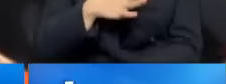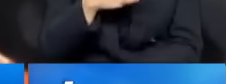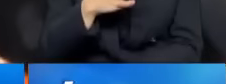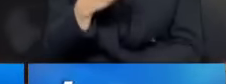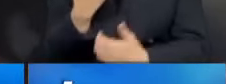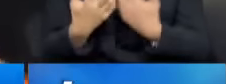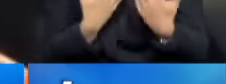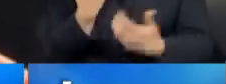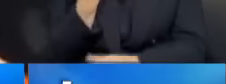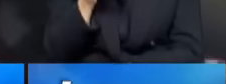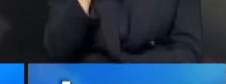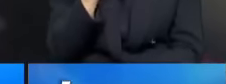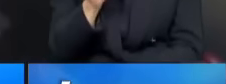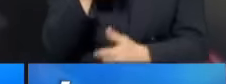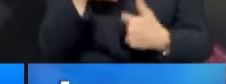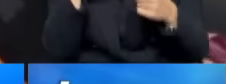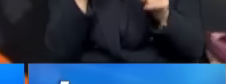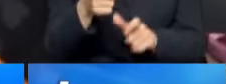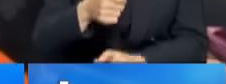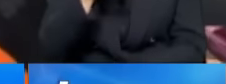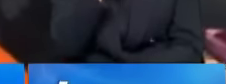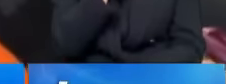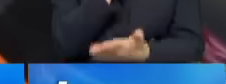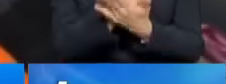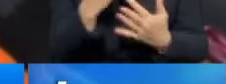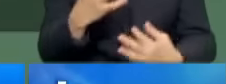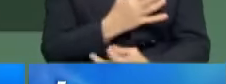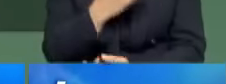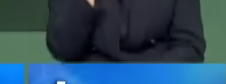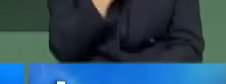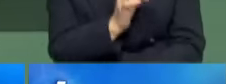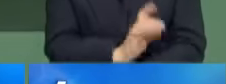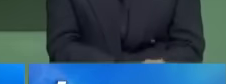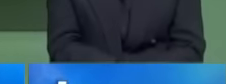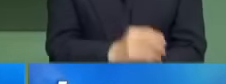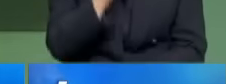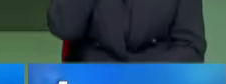heves etmemeliyiz Milli Savunma Bakanlığı'nın kararına saygı